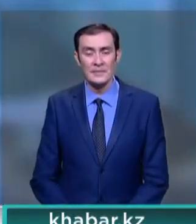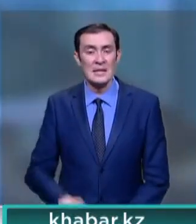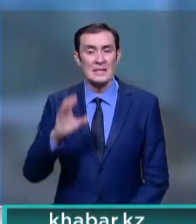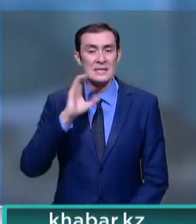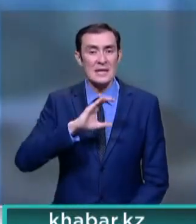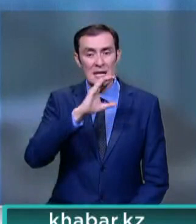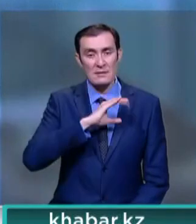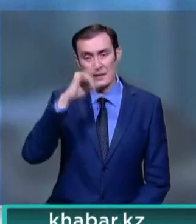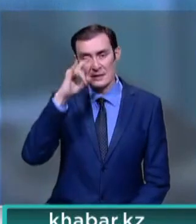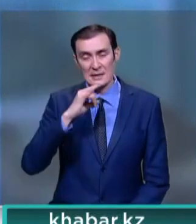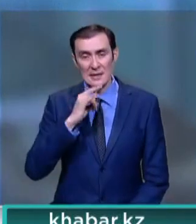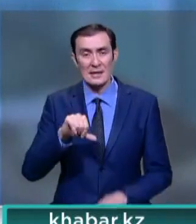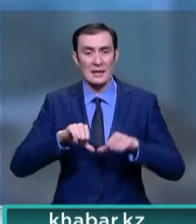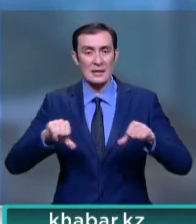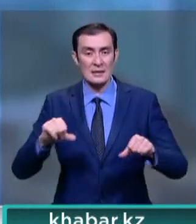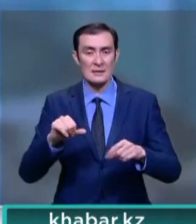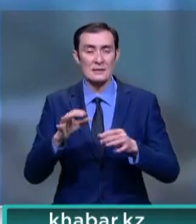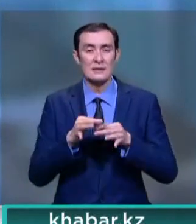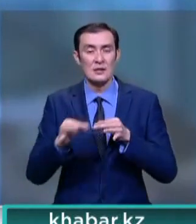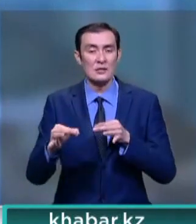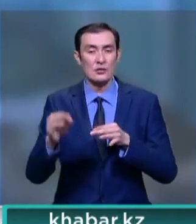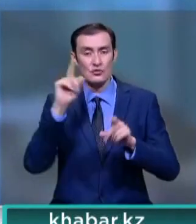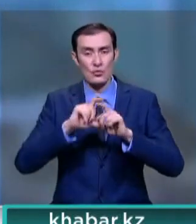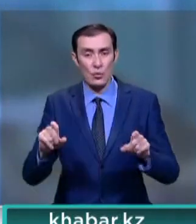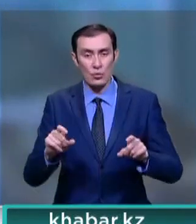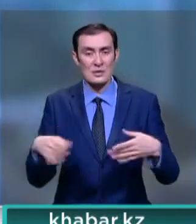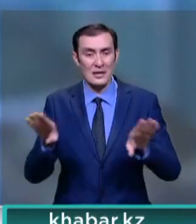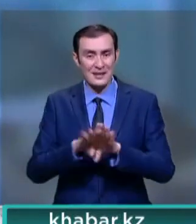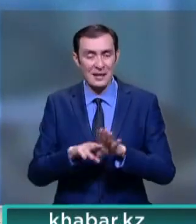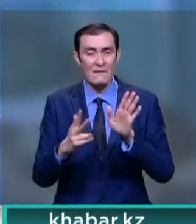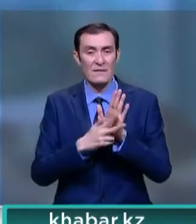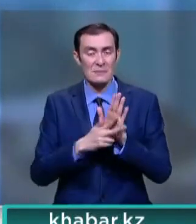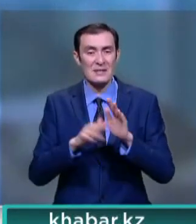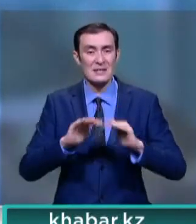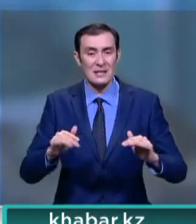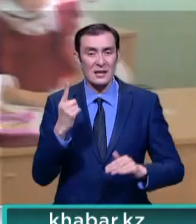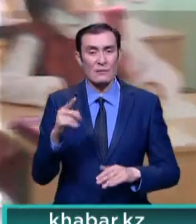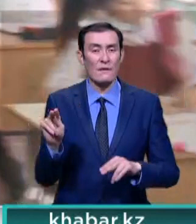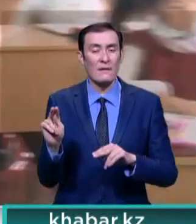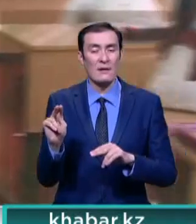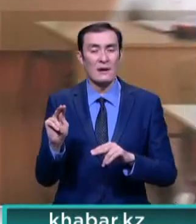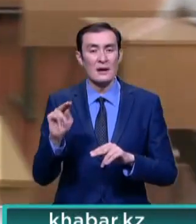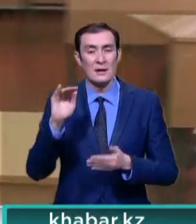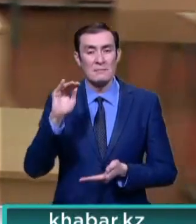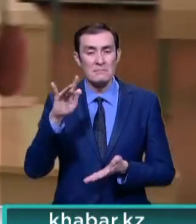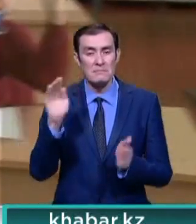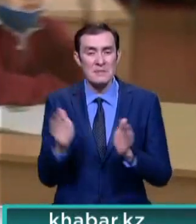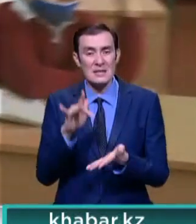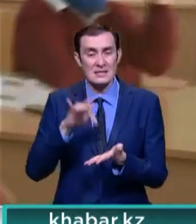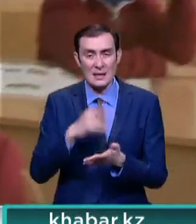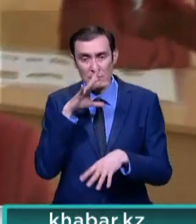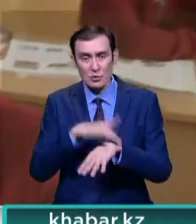На севере страны на карантин закрыли сельскую школу. У 8 учащихся, включая одного воспитанника мини-центра,